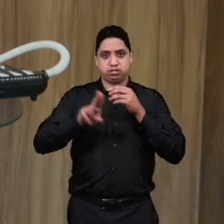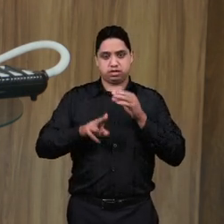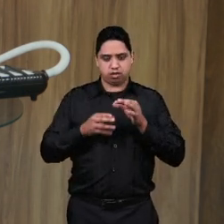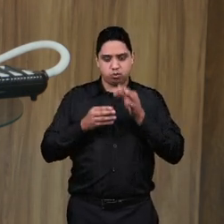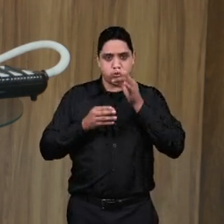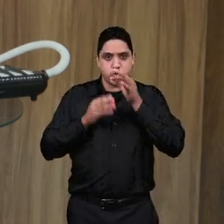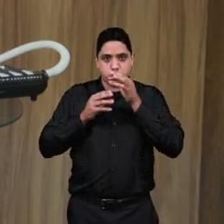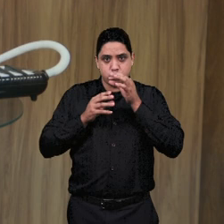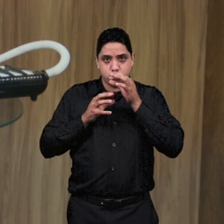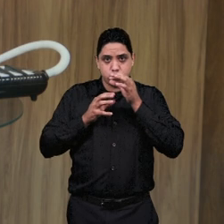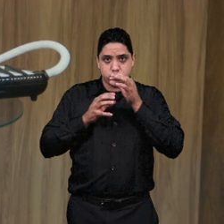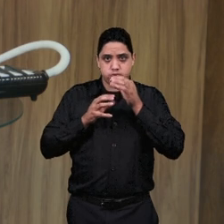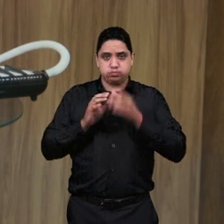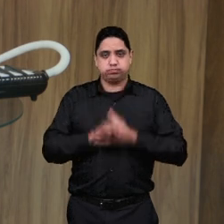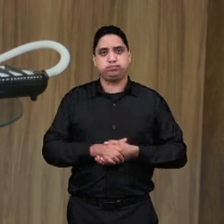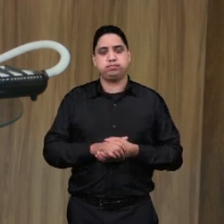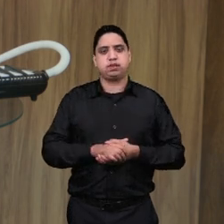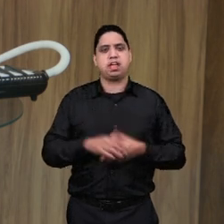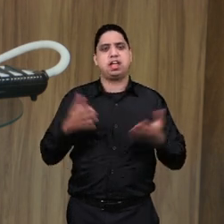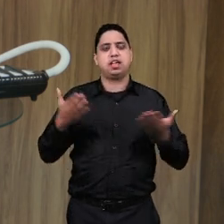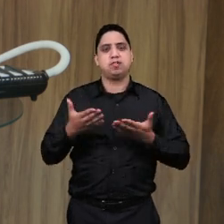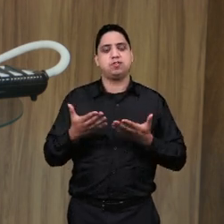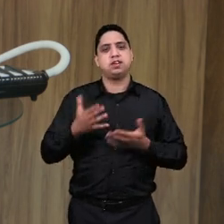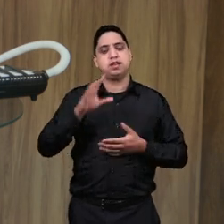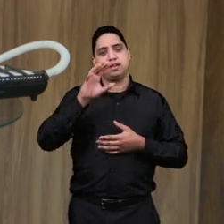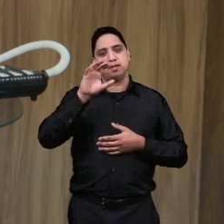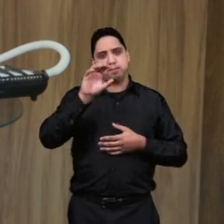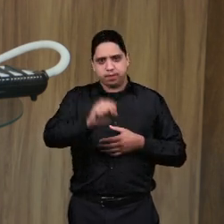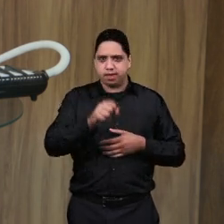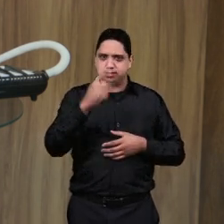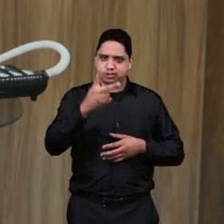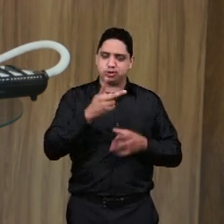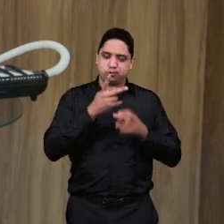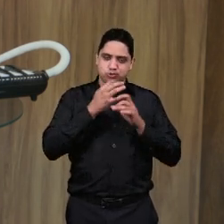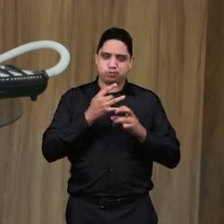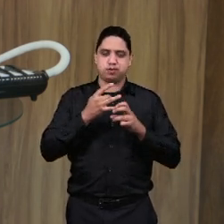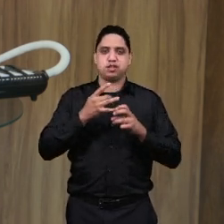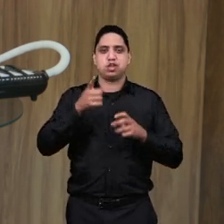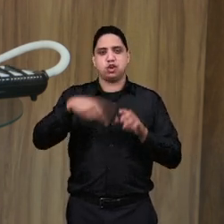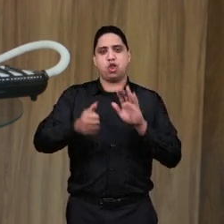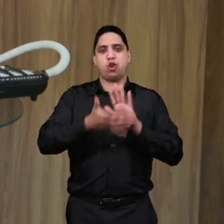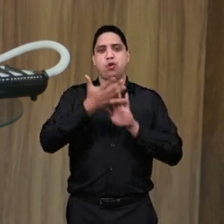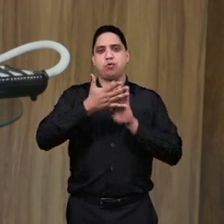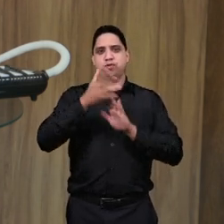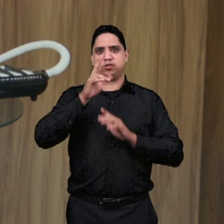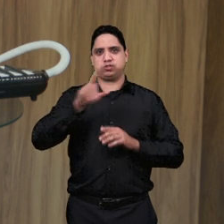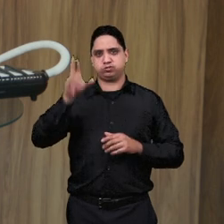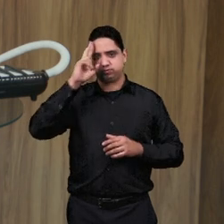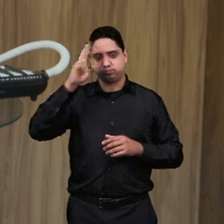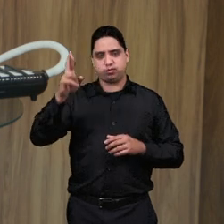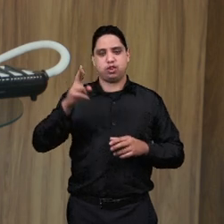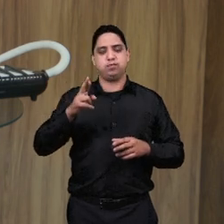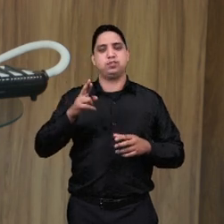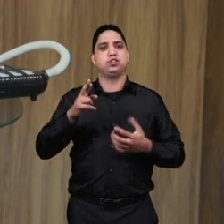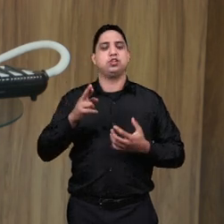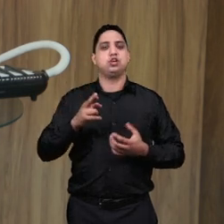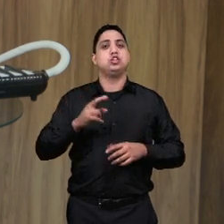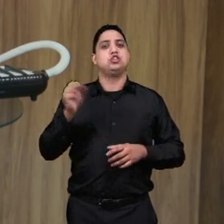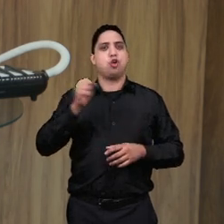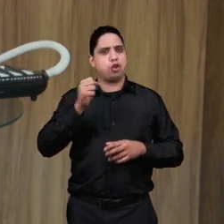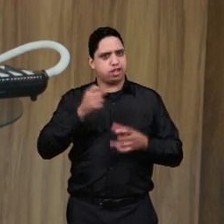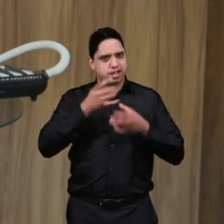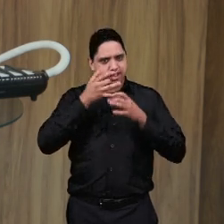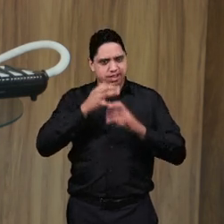court. Maintenant, prenez votre instrument et nous allons louer le nom du Seigneur en jouant et en chantant avec toute joie la